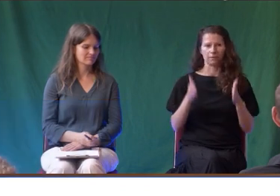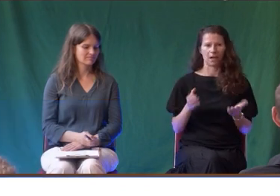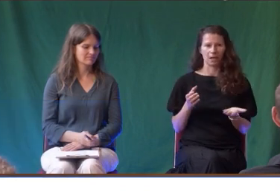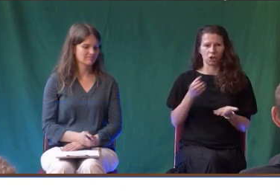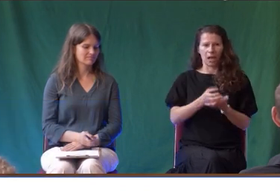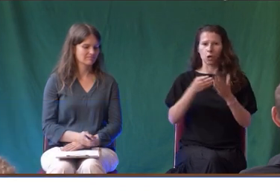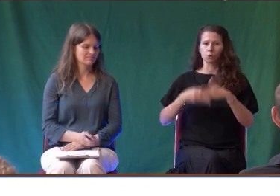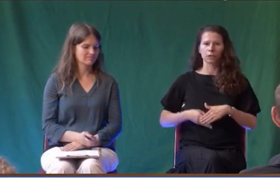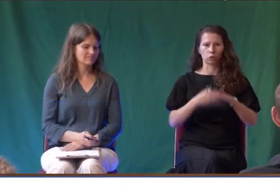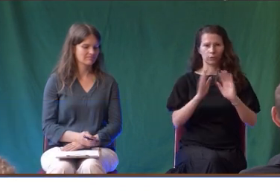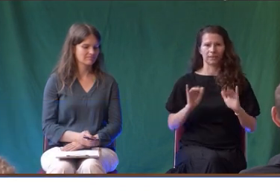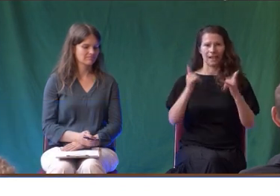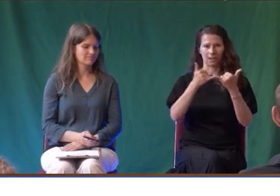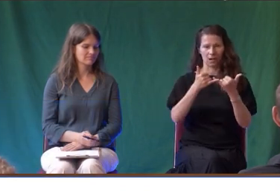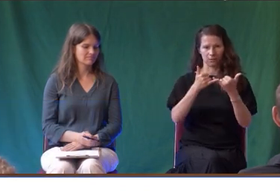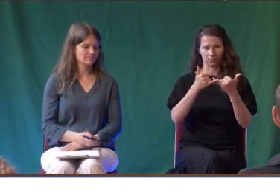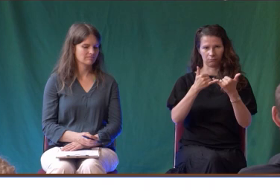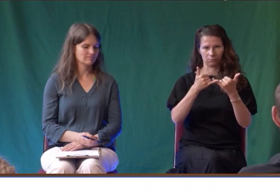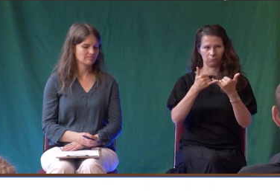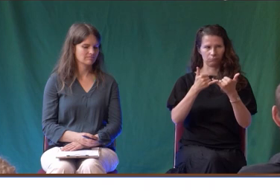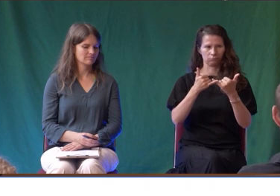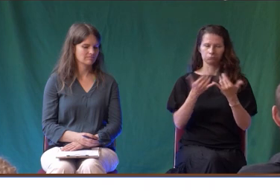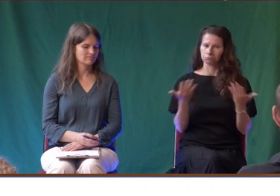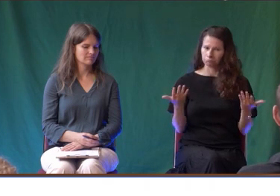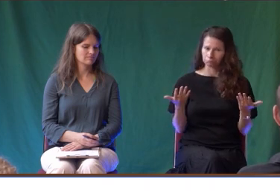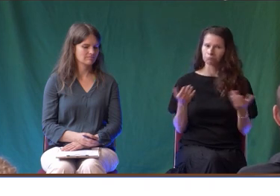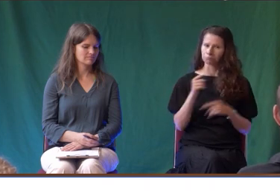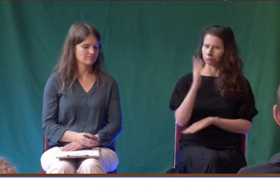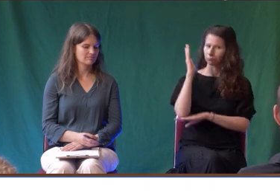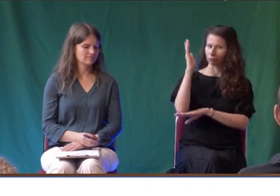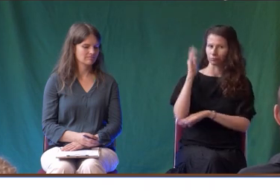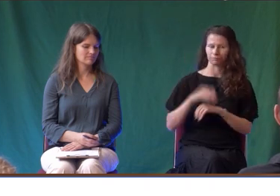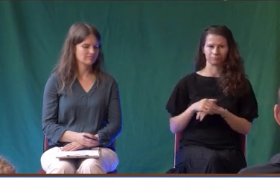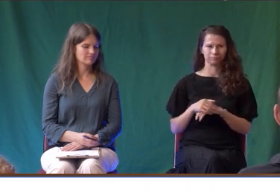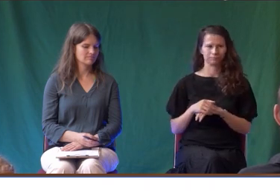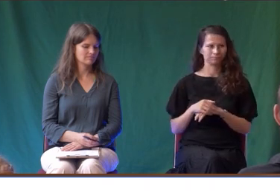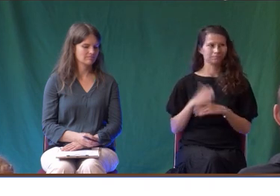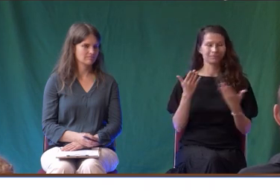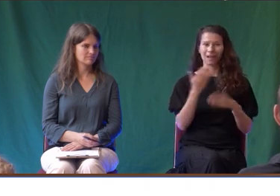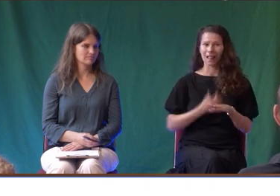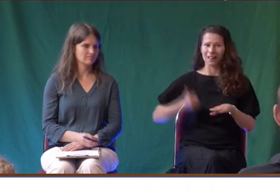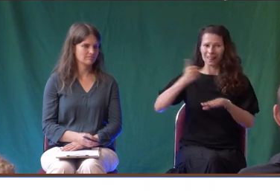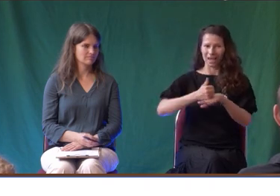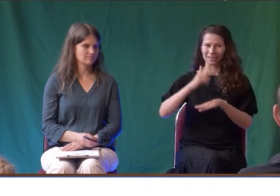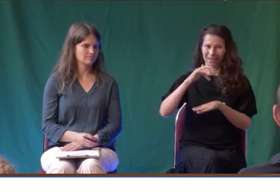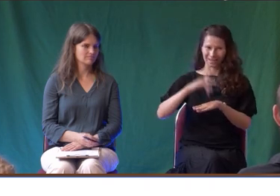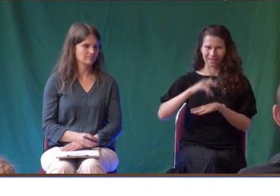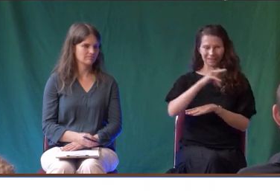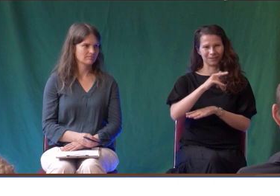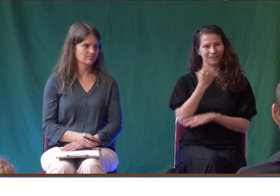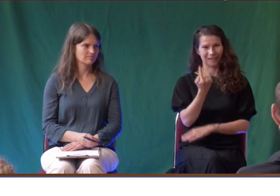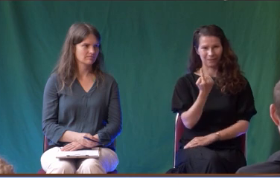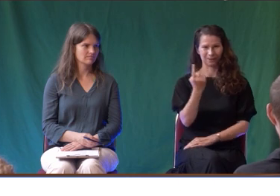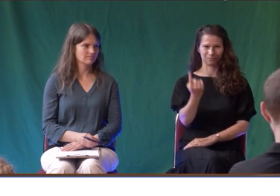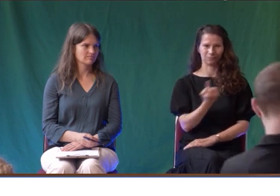unterstützte Elternschaft und wer könnte uns da besser einen Einblick gewähren als die Leiterin dieser Fachstelle nämlich